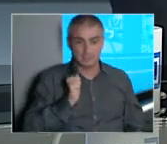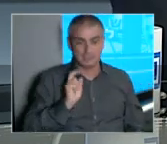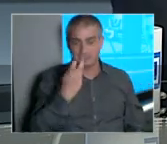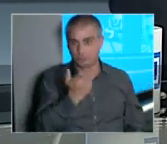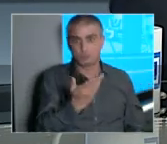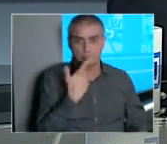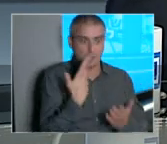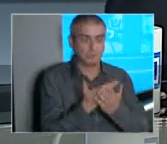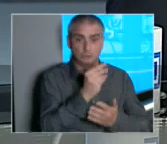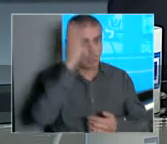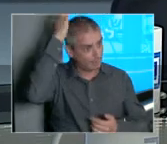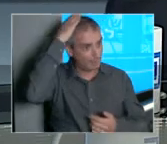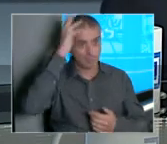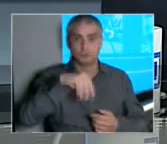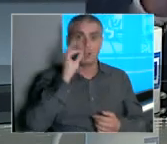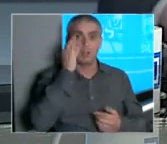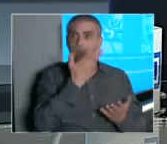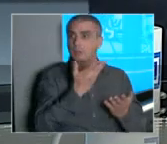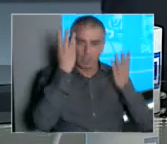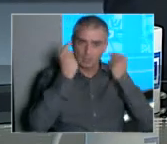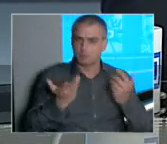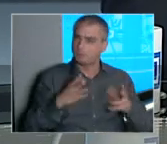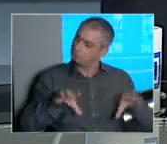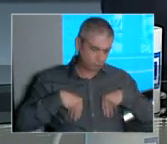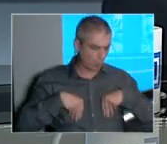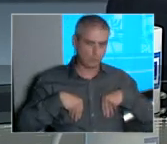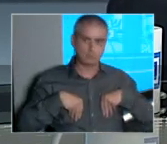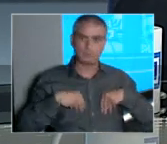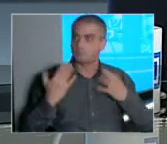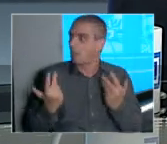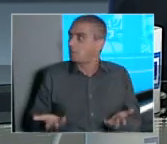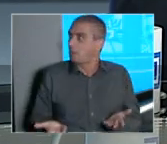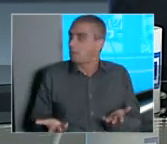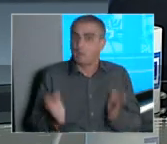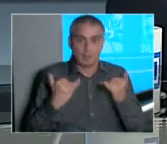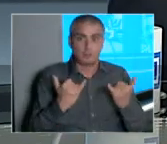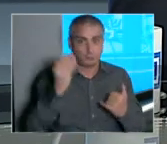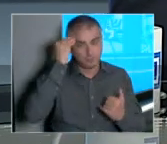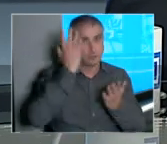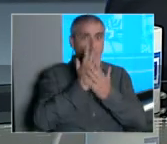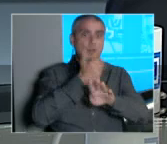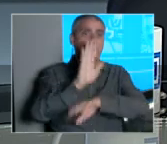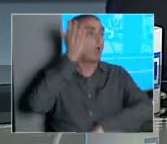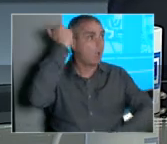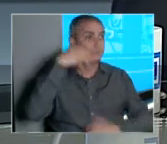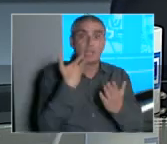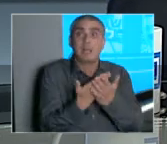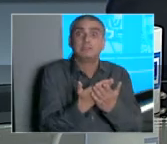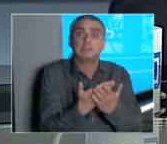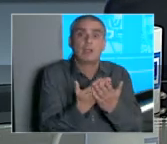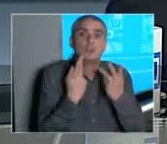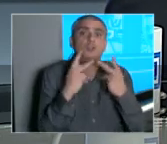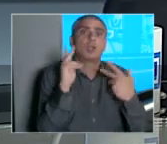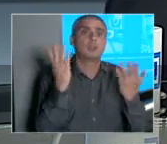את ההצעה של בנט, ההצעה של ברק. החרדים חוטפים את זה בשתי ידיים. מתי? לא, גם עכשיו, גם אז זו הצעה